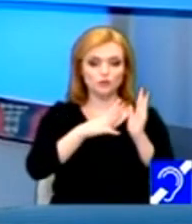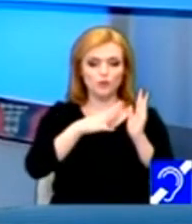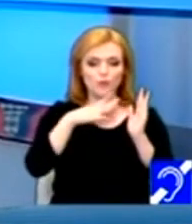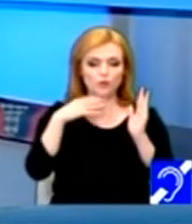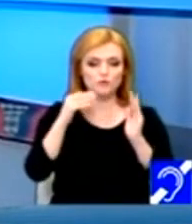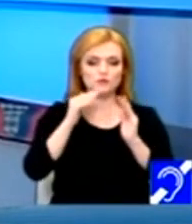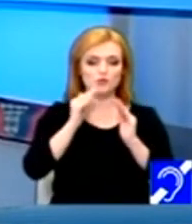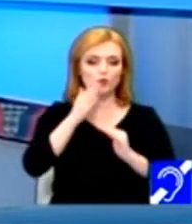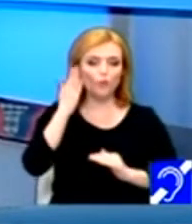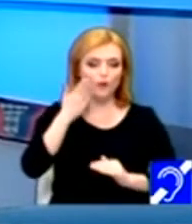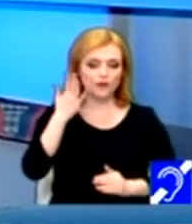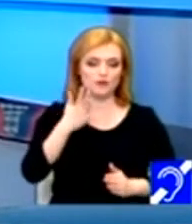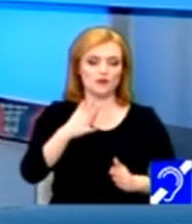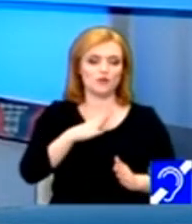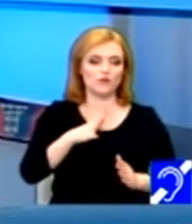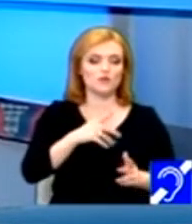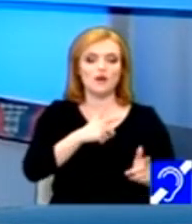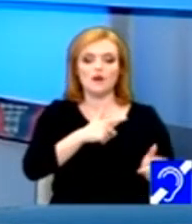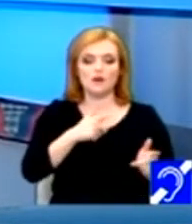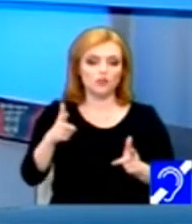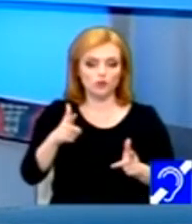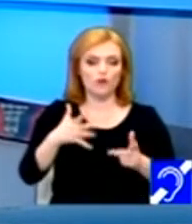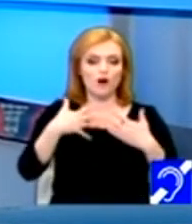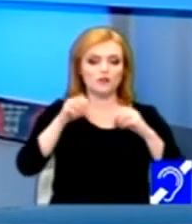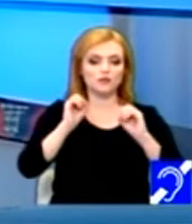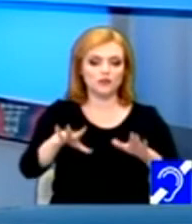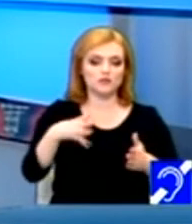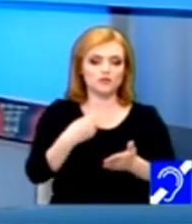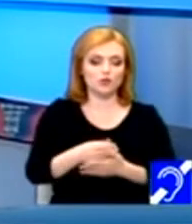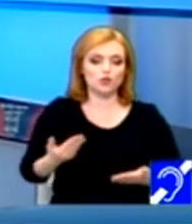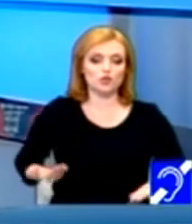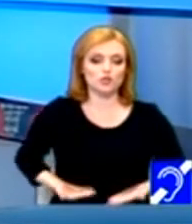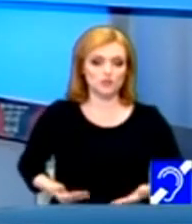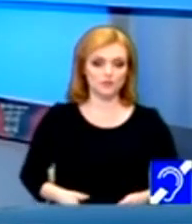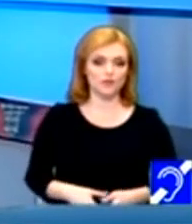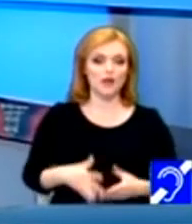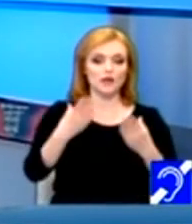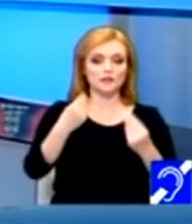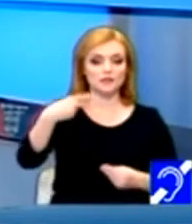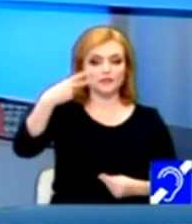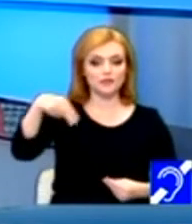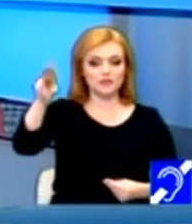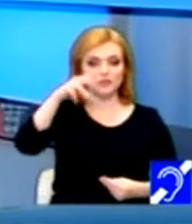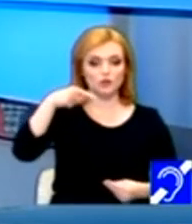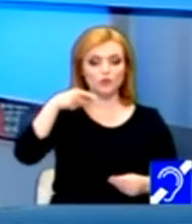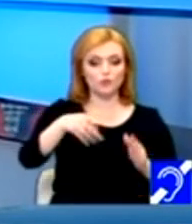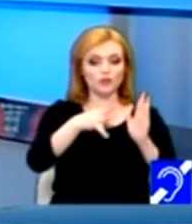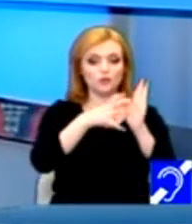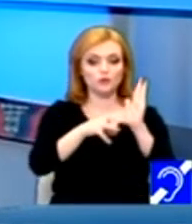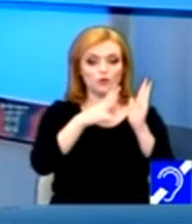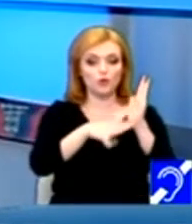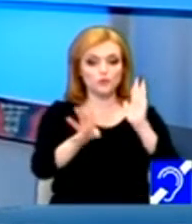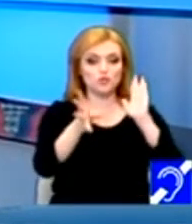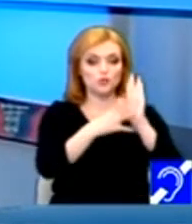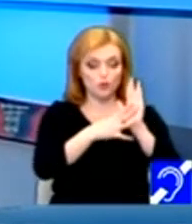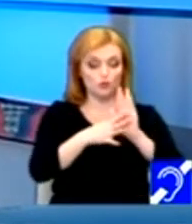fost gata să plătească pentru asta prețul suprem, însăși viața lor. În ziua de 20 decembrie 1989, la foarte scurt timp